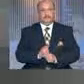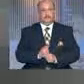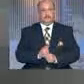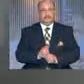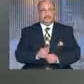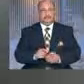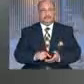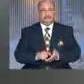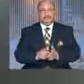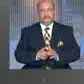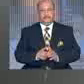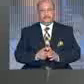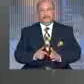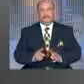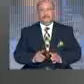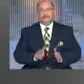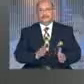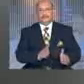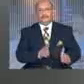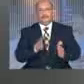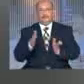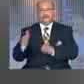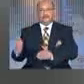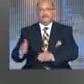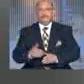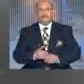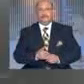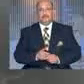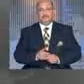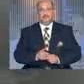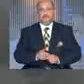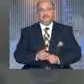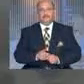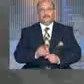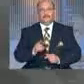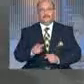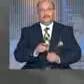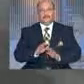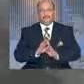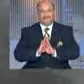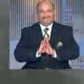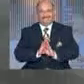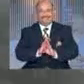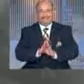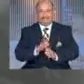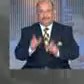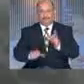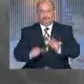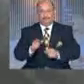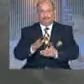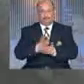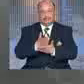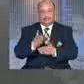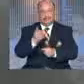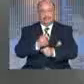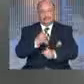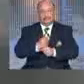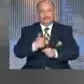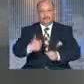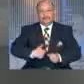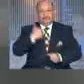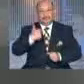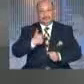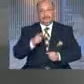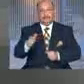القطاع. دعم المبادرة الفردية لدى الشباب قصد خلق وتطوير المشاريع الخاصة هو أحد أهم رهانات